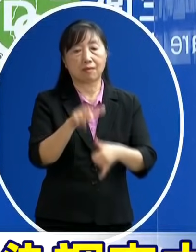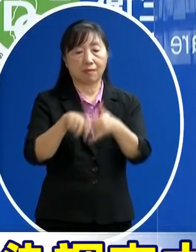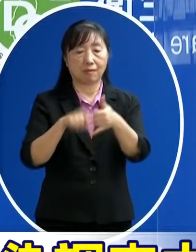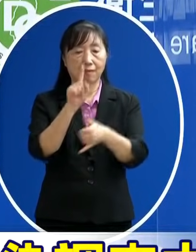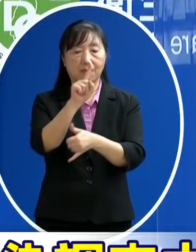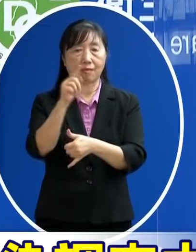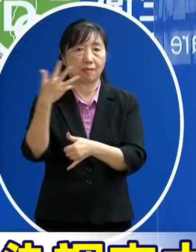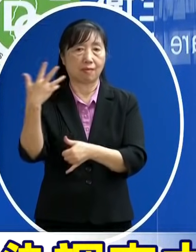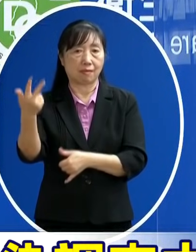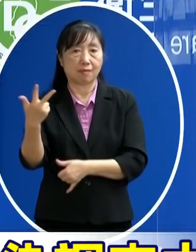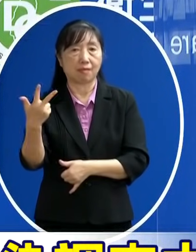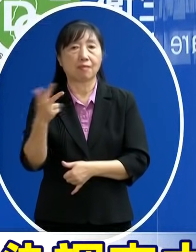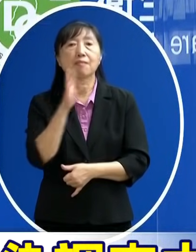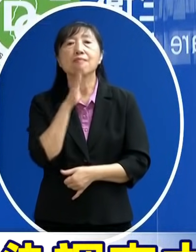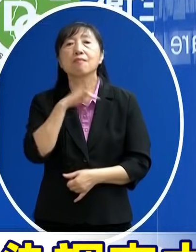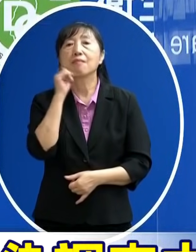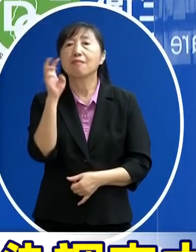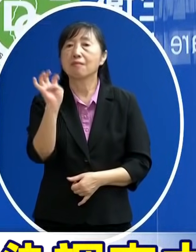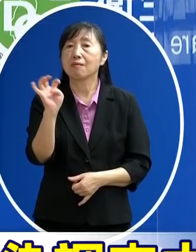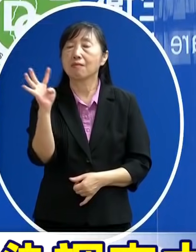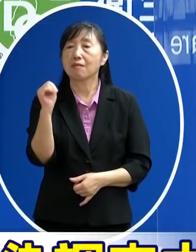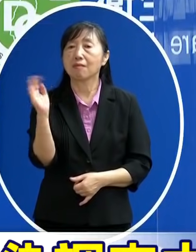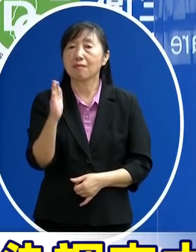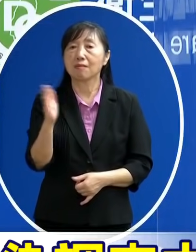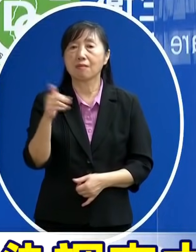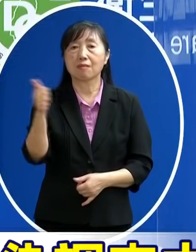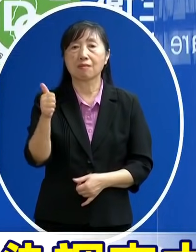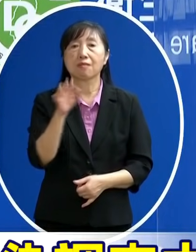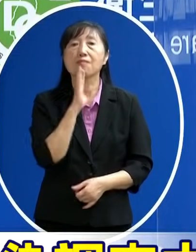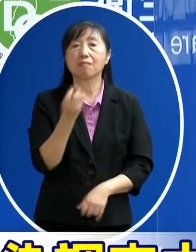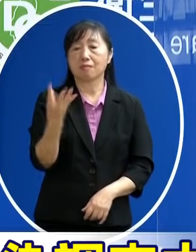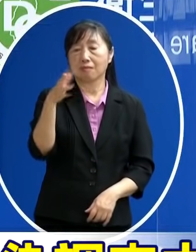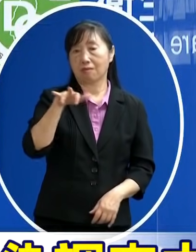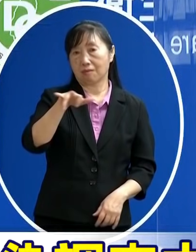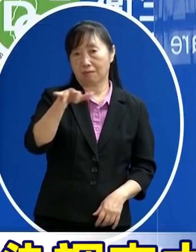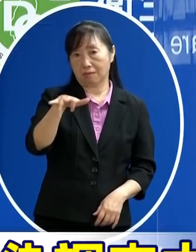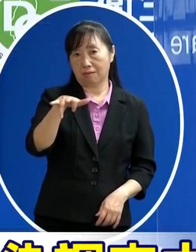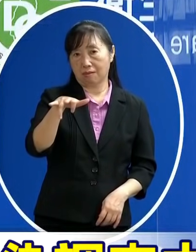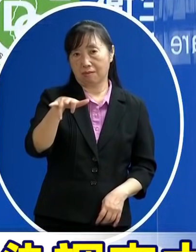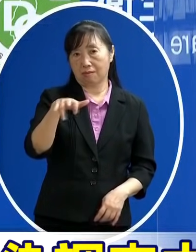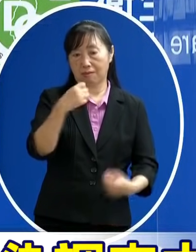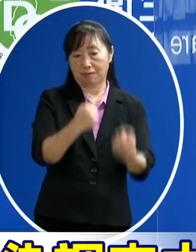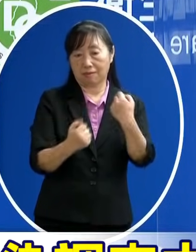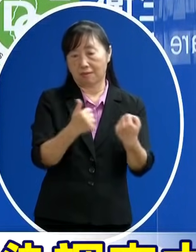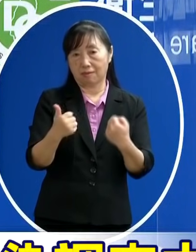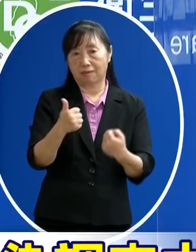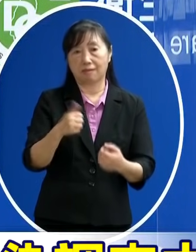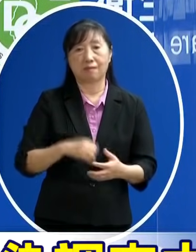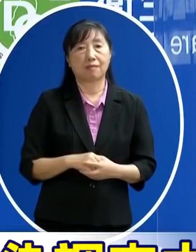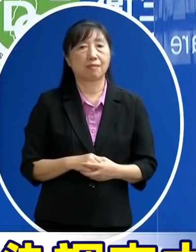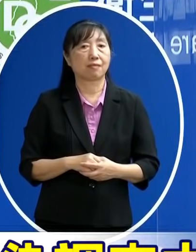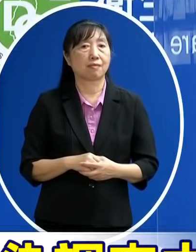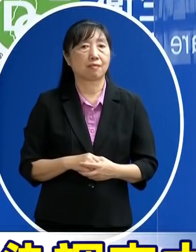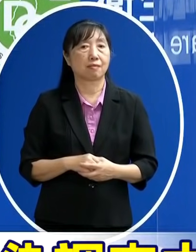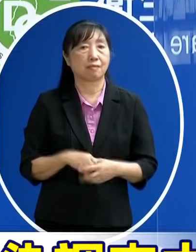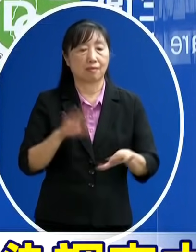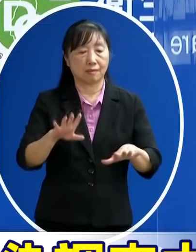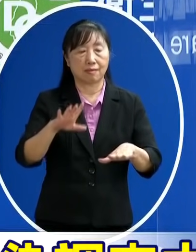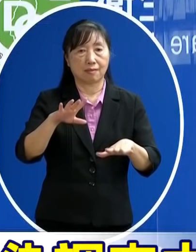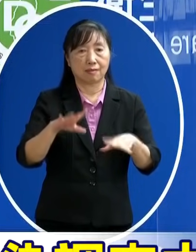1187为本国籍40多岁男性，为某航的华航的航空公司的机师。那今